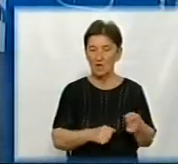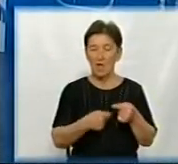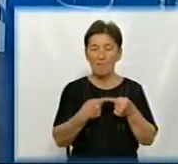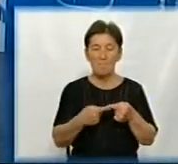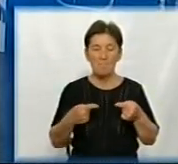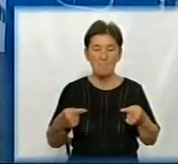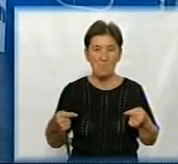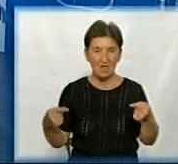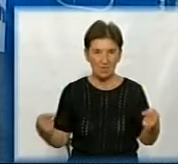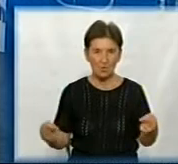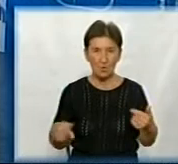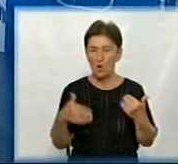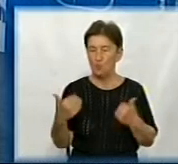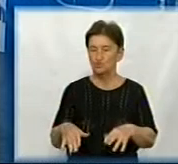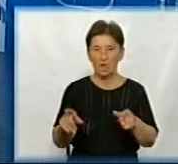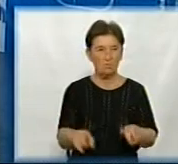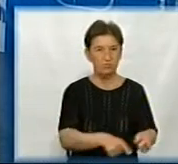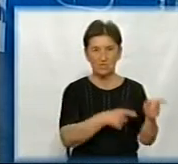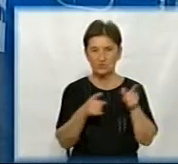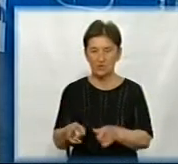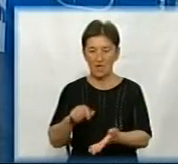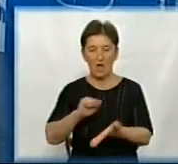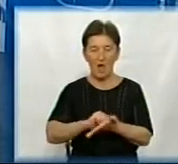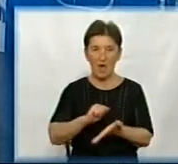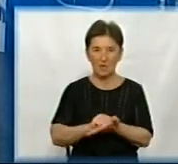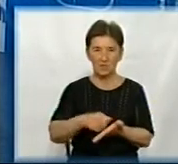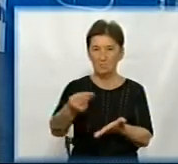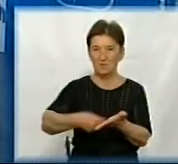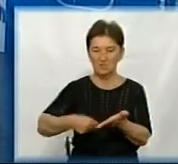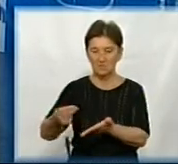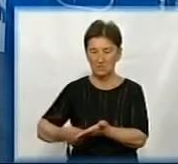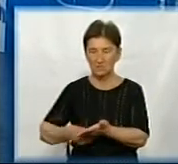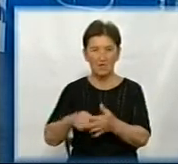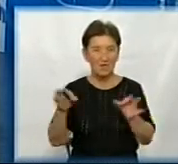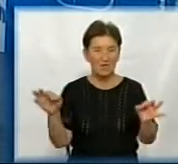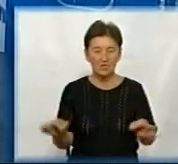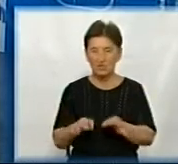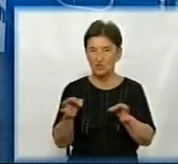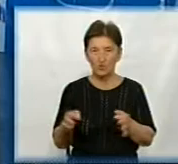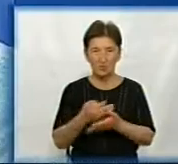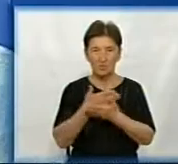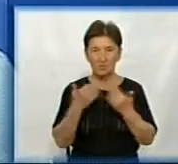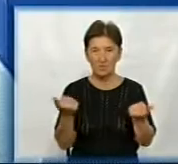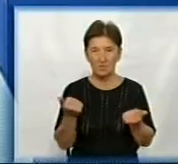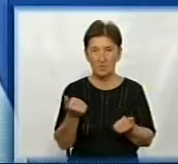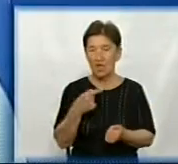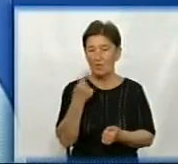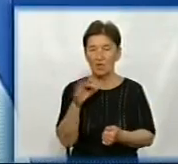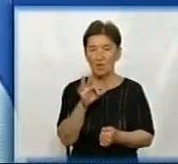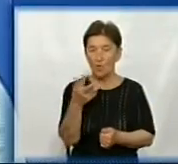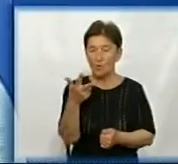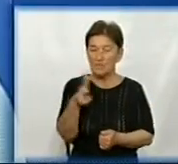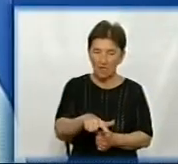вже перейшло в громаду, акти підписані, загрози майну немає жодної. Більш того, ці, я говорив про три котельні,